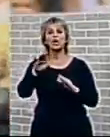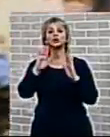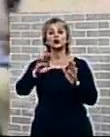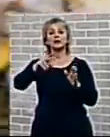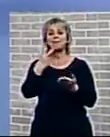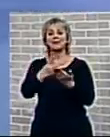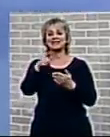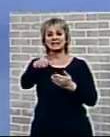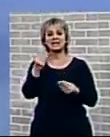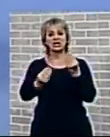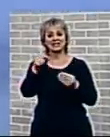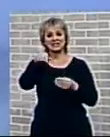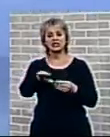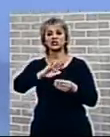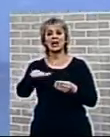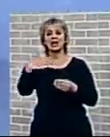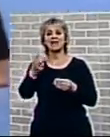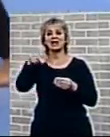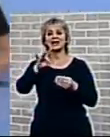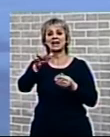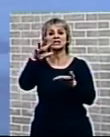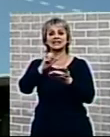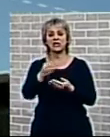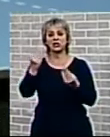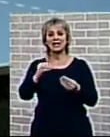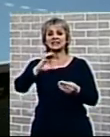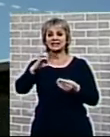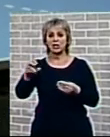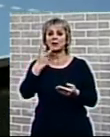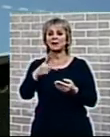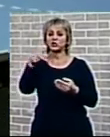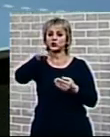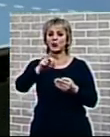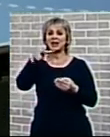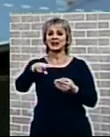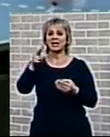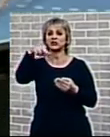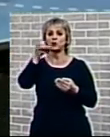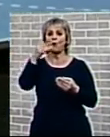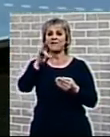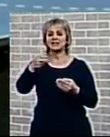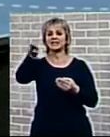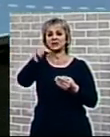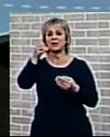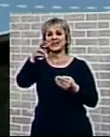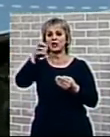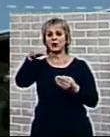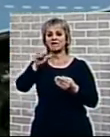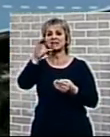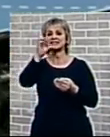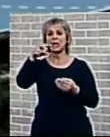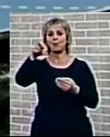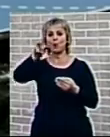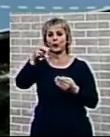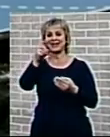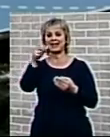только позиции разыгрывающей и левой крайней заняли игроки серебряного призера «Лады» Дарья Дмитриева и Дарья Самохина. Так